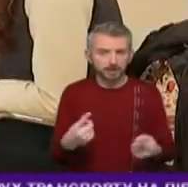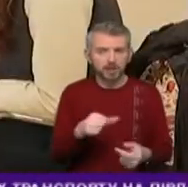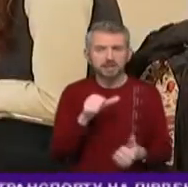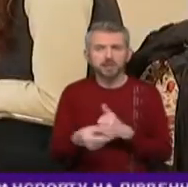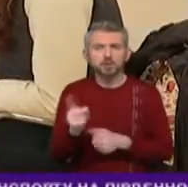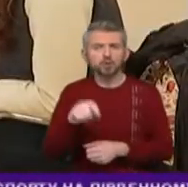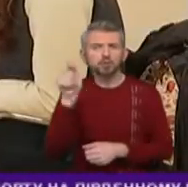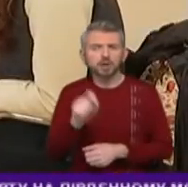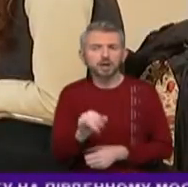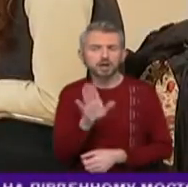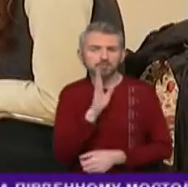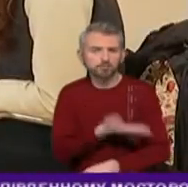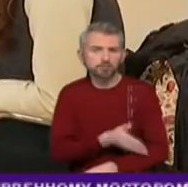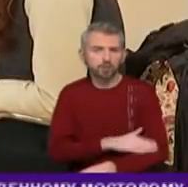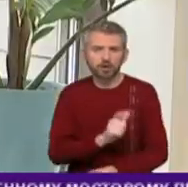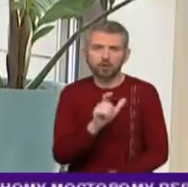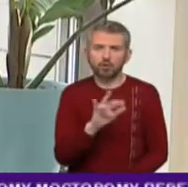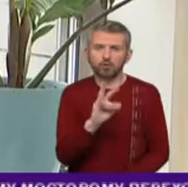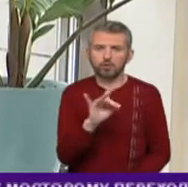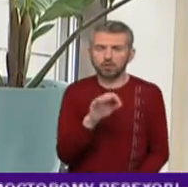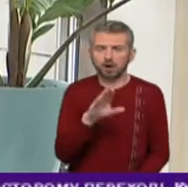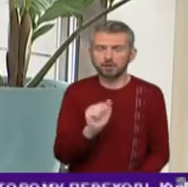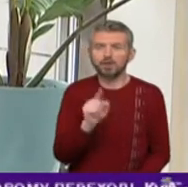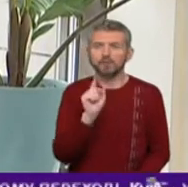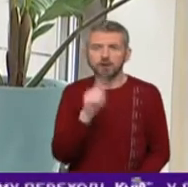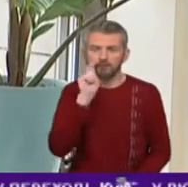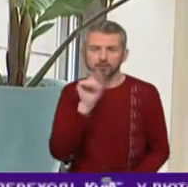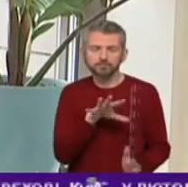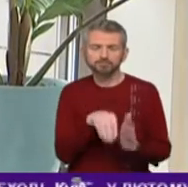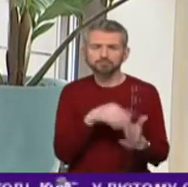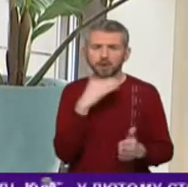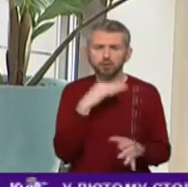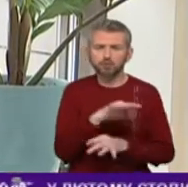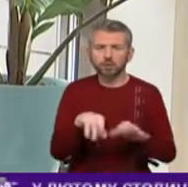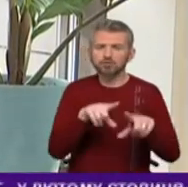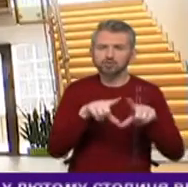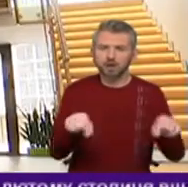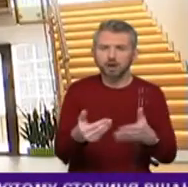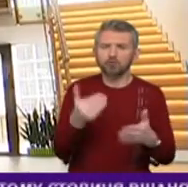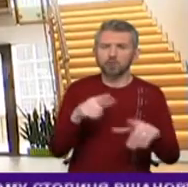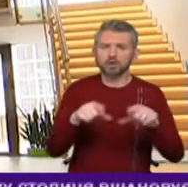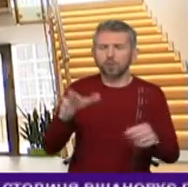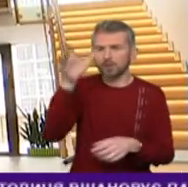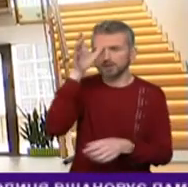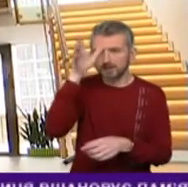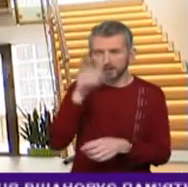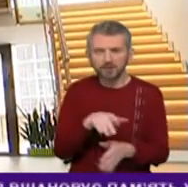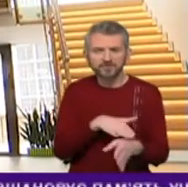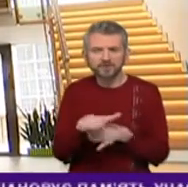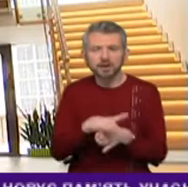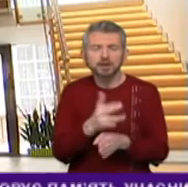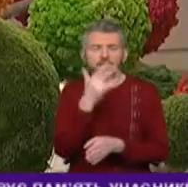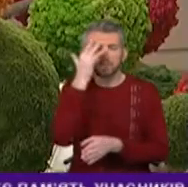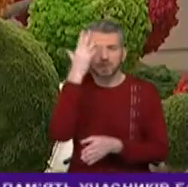тому приїхала і полька Хонурата. В Україні вона долучилася до багатьох проєктів шкільної і дошкільної освіти. Втілила